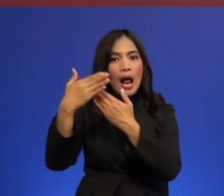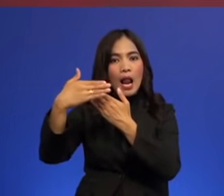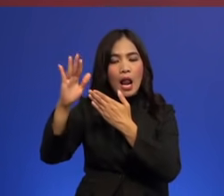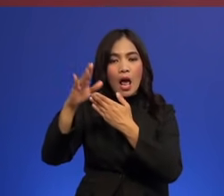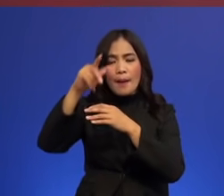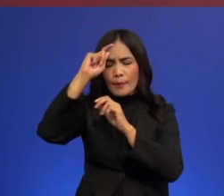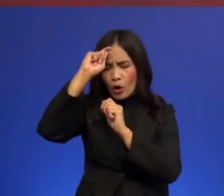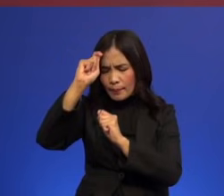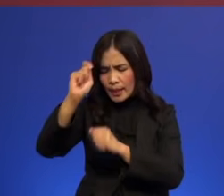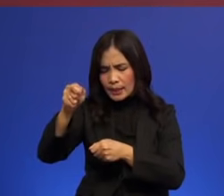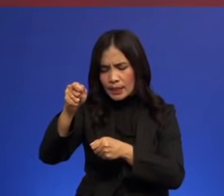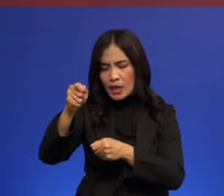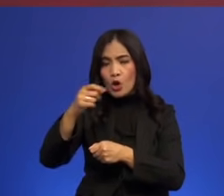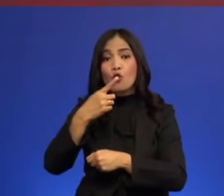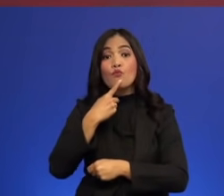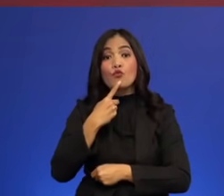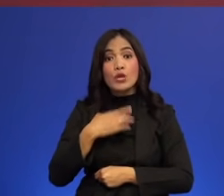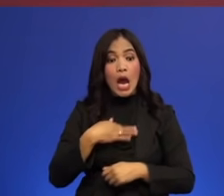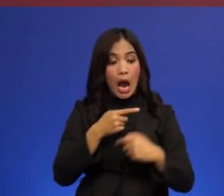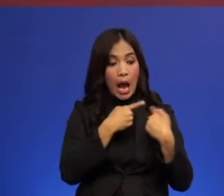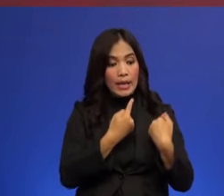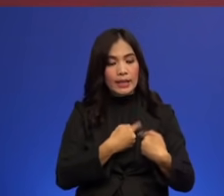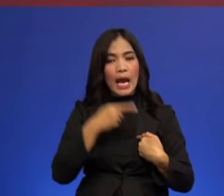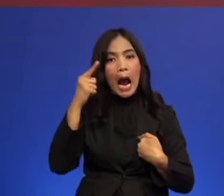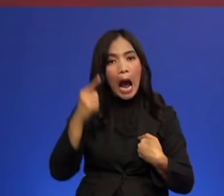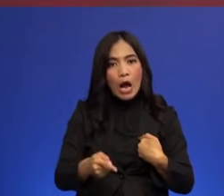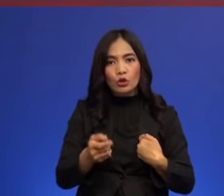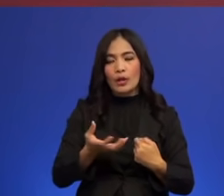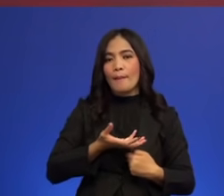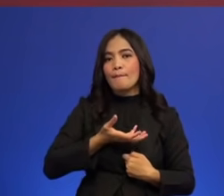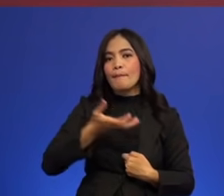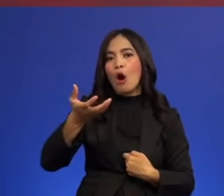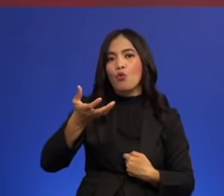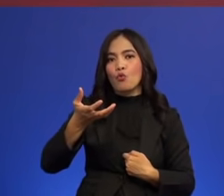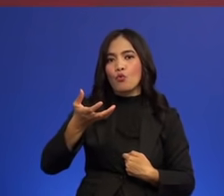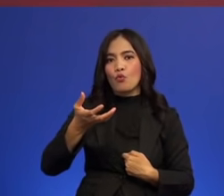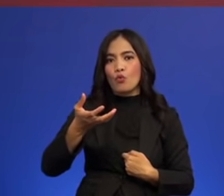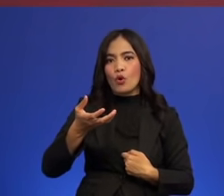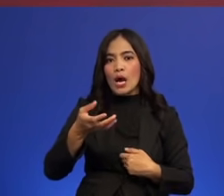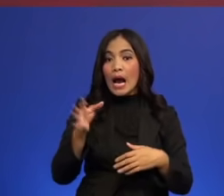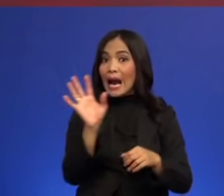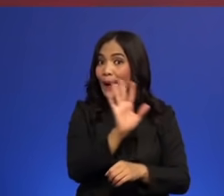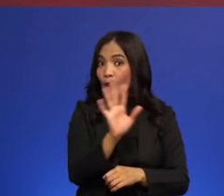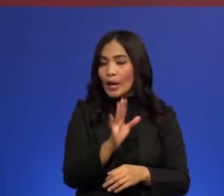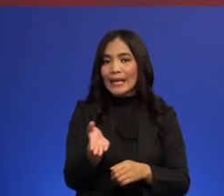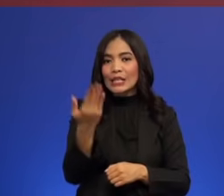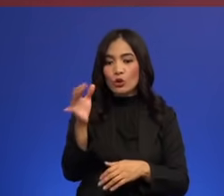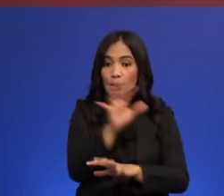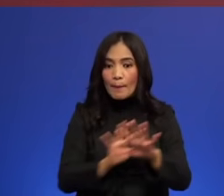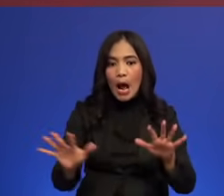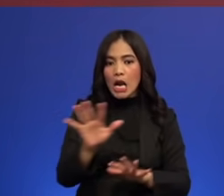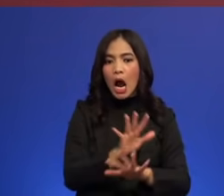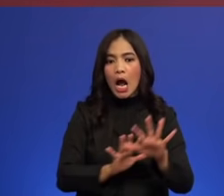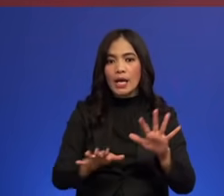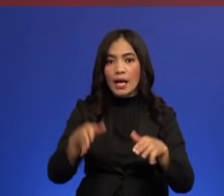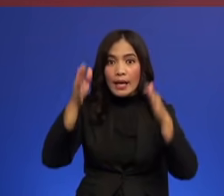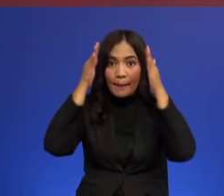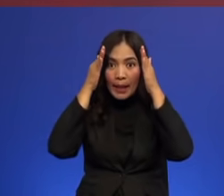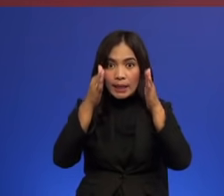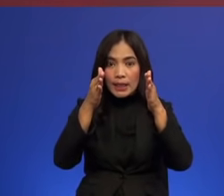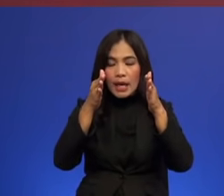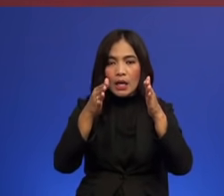menghormati Dia. Jangan ceroboh hidup. Lalu perhatikan betapa tidak berdayanya